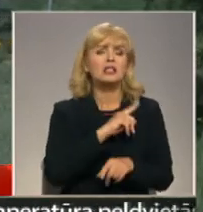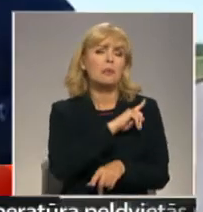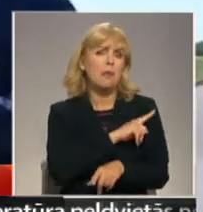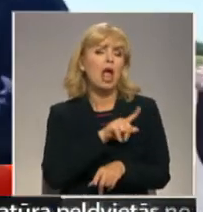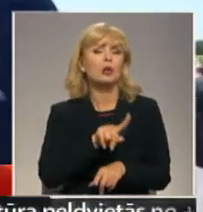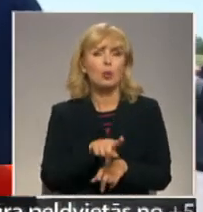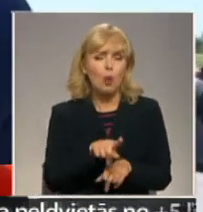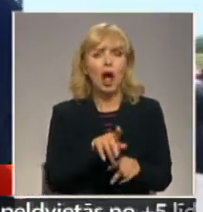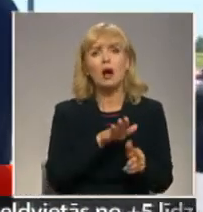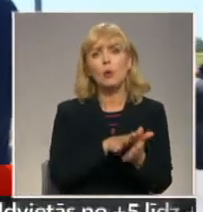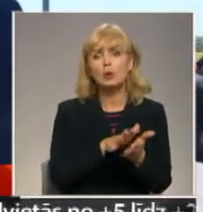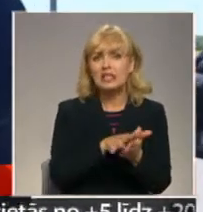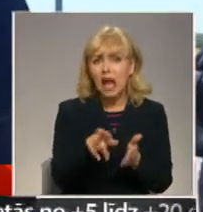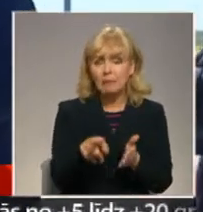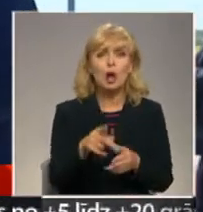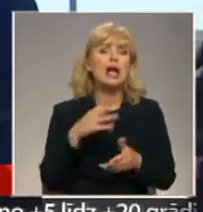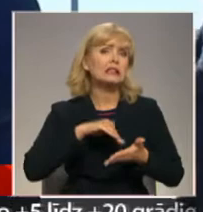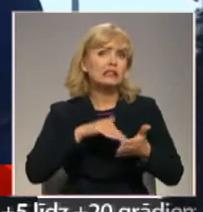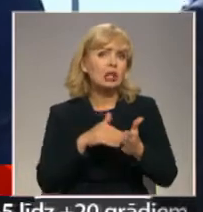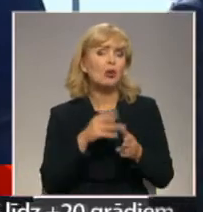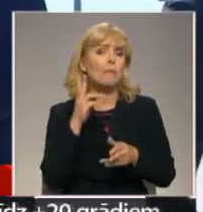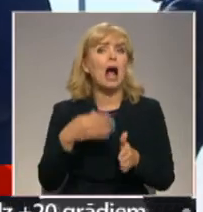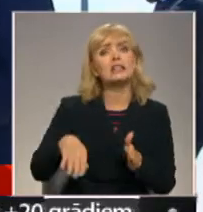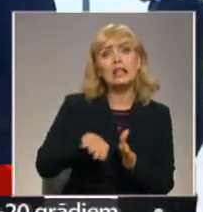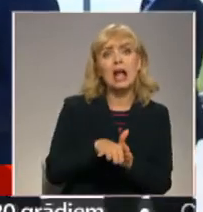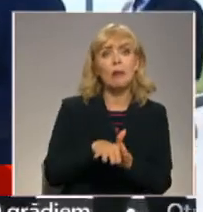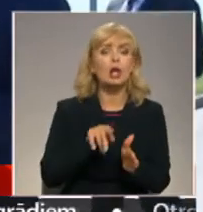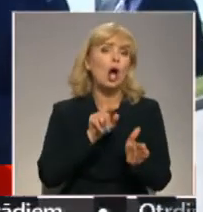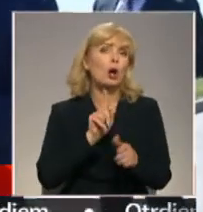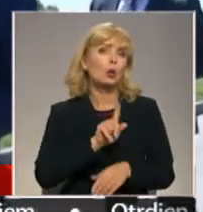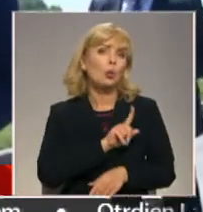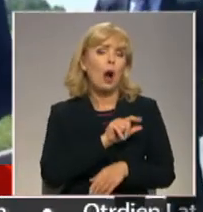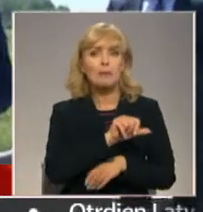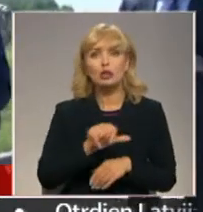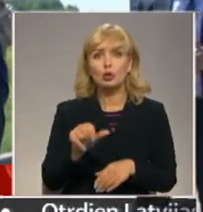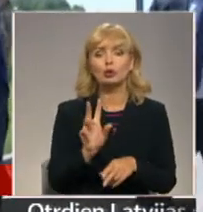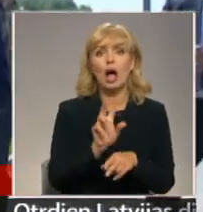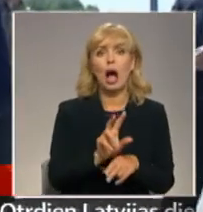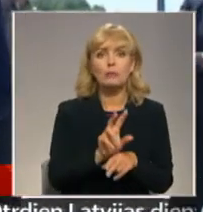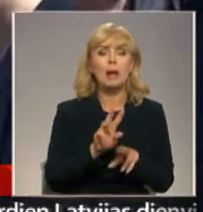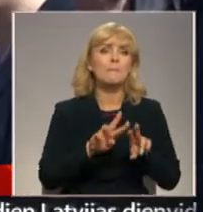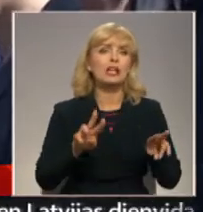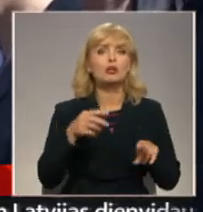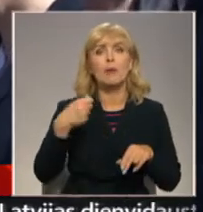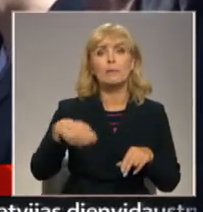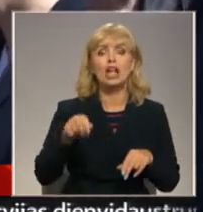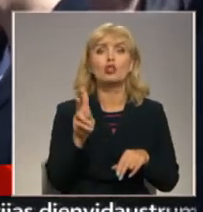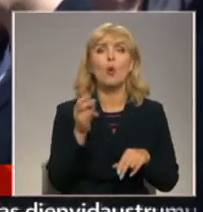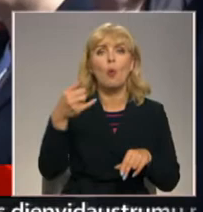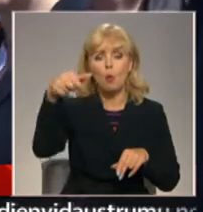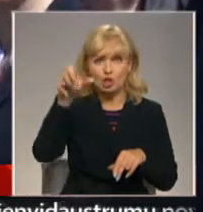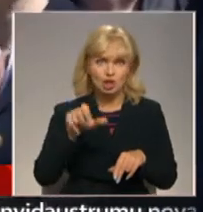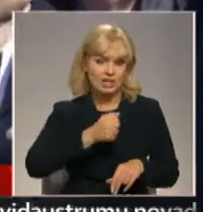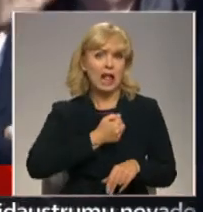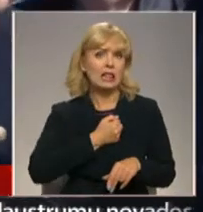uzimt. Lai par situāciju pārliecinātos klātienē, robežkontrolas punktu apmeklē ministru prezidents Māris Kučīnskis. Latgales plānošanas